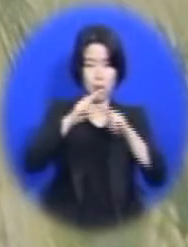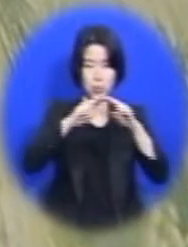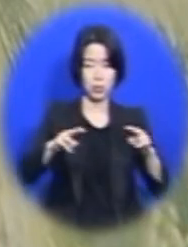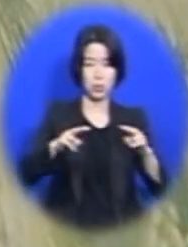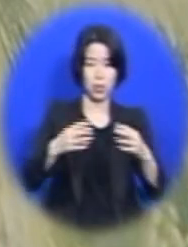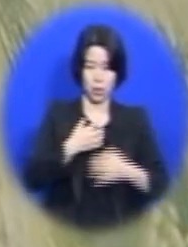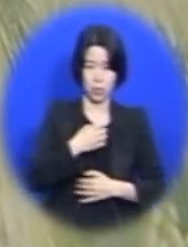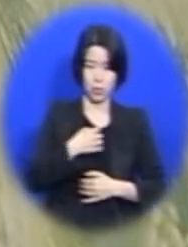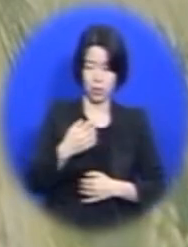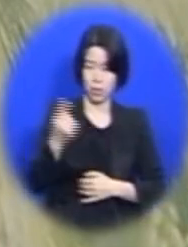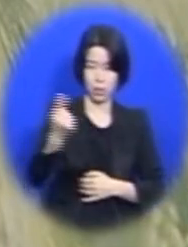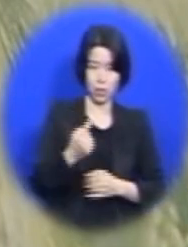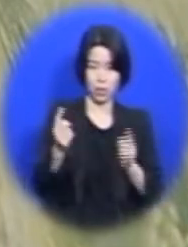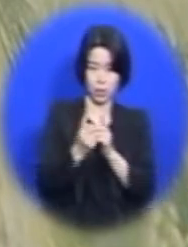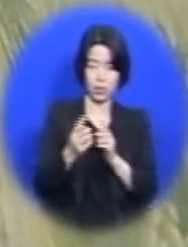적은 없었어요.